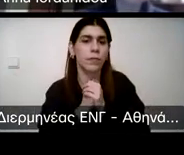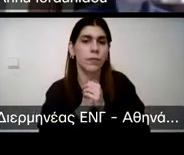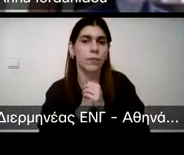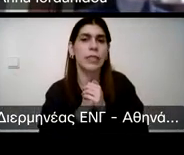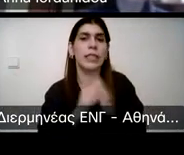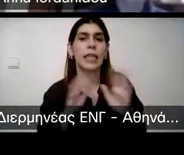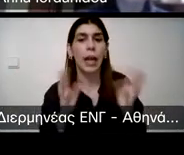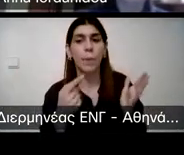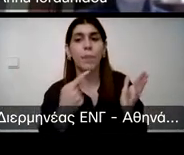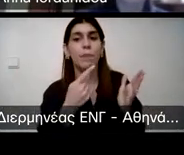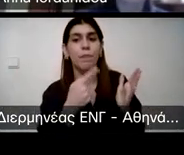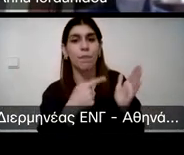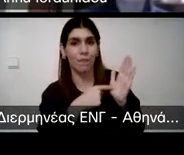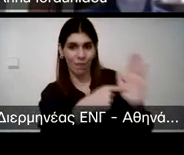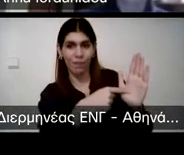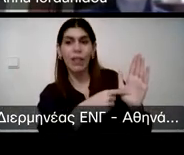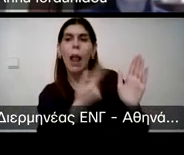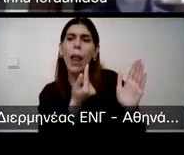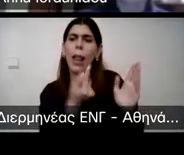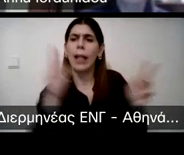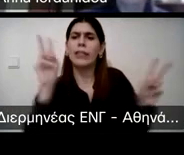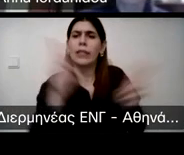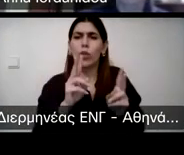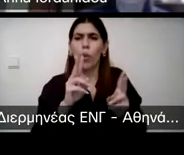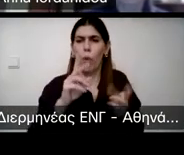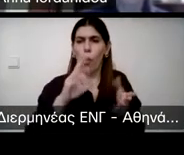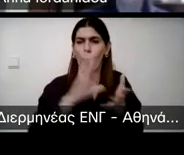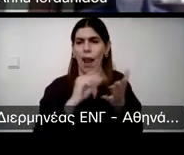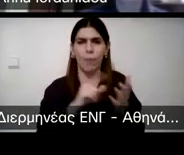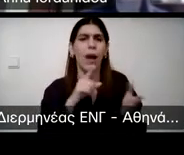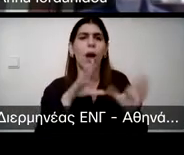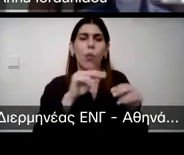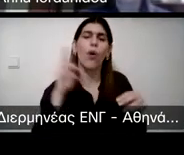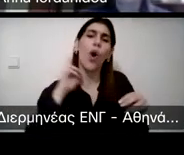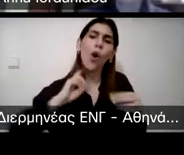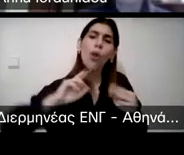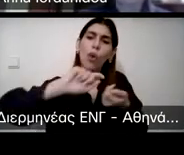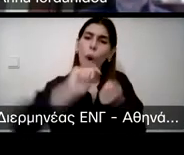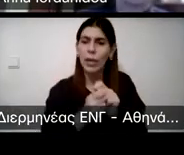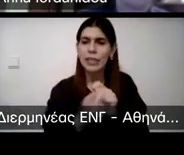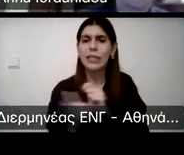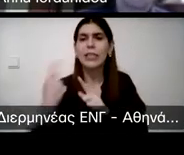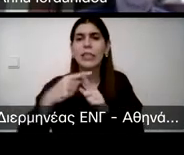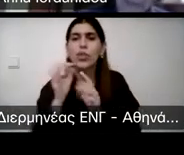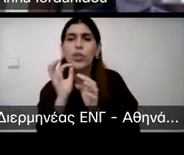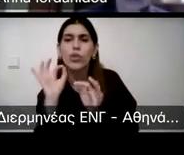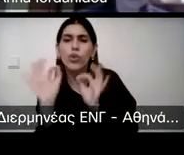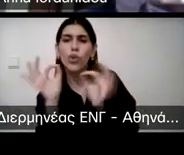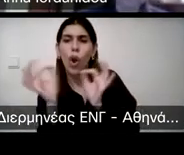Εδώ σας δίνω ένα μικρό ένα παράδειγμα από την κωδικοποίηση και το σχολιασμό που